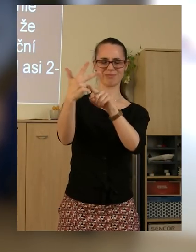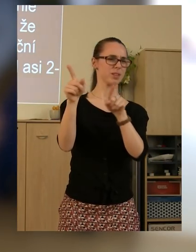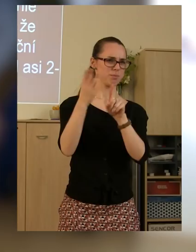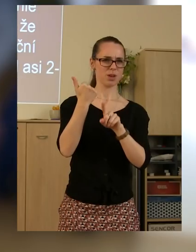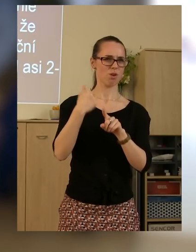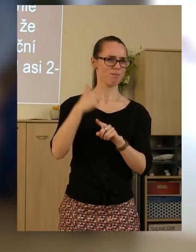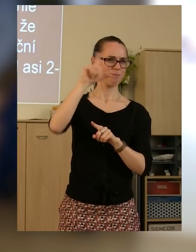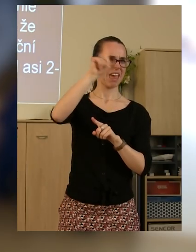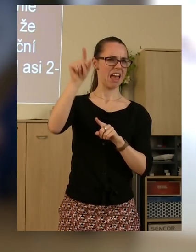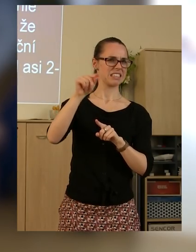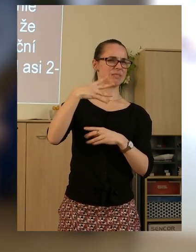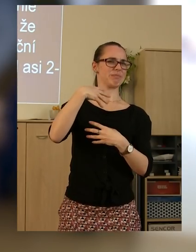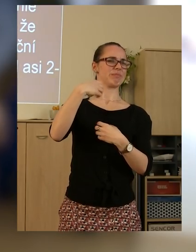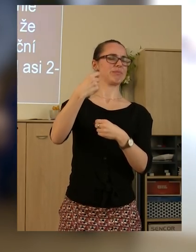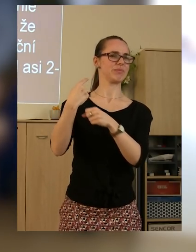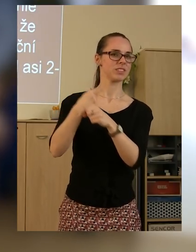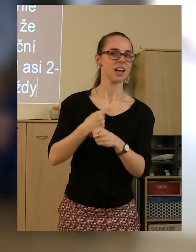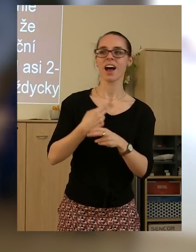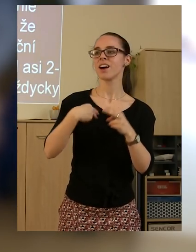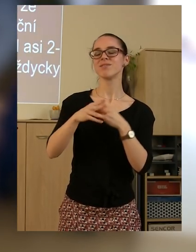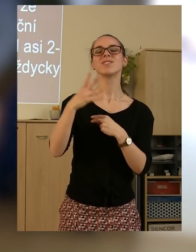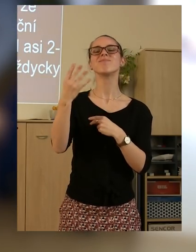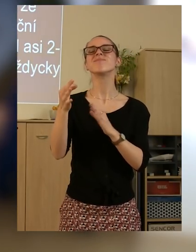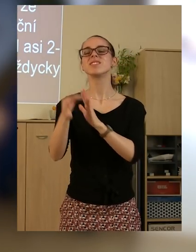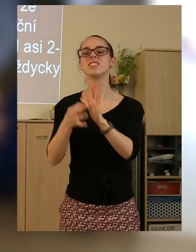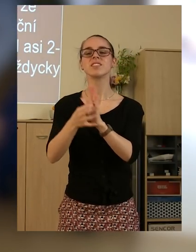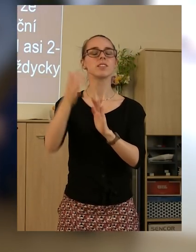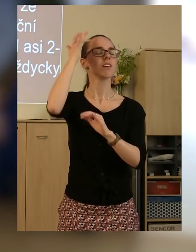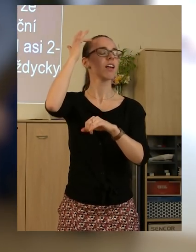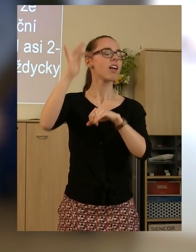takhle. Vždycky to byla převaha nevědomí, ale po každý z jiného